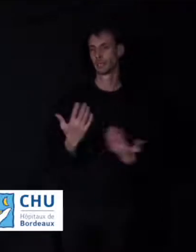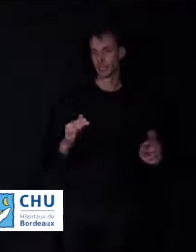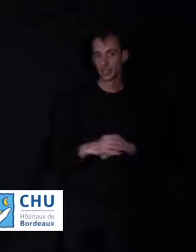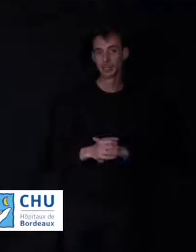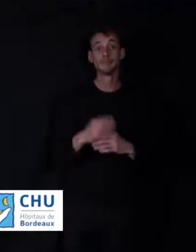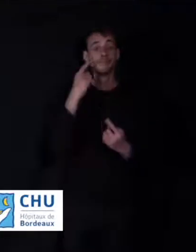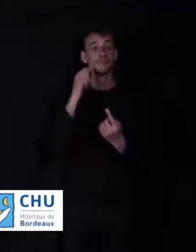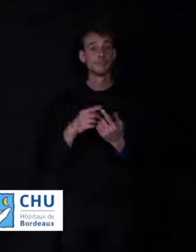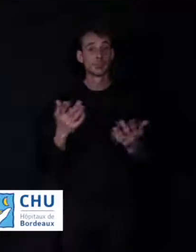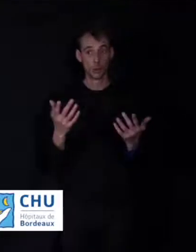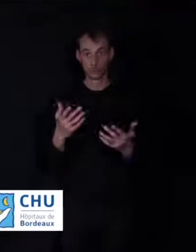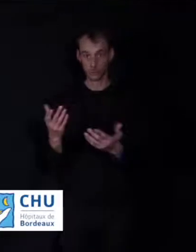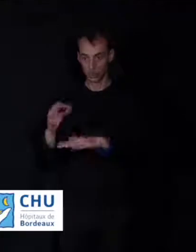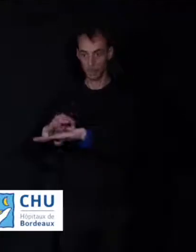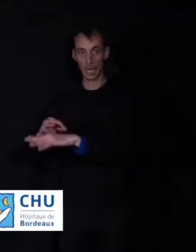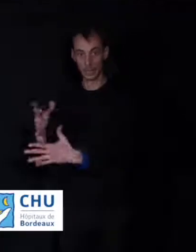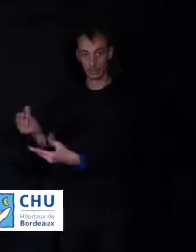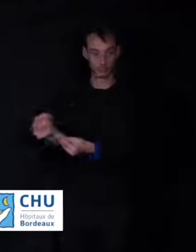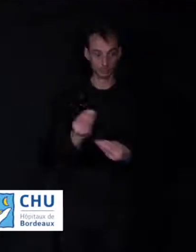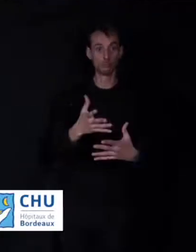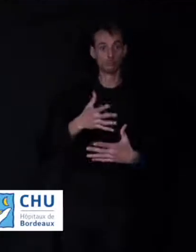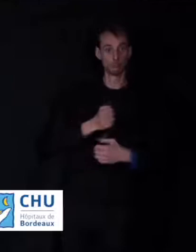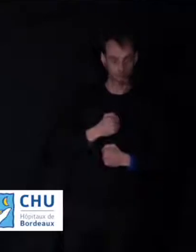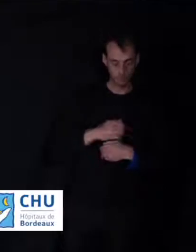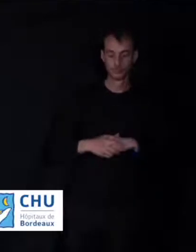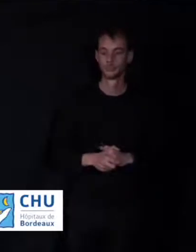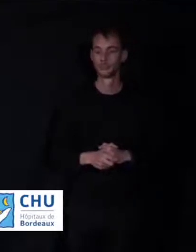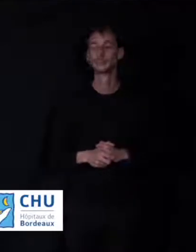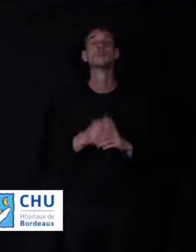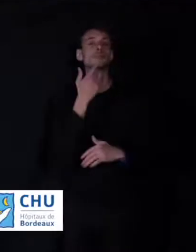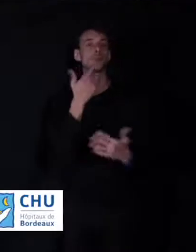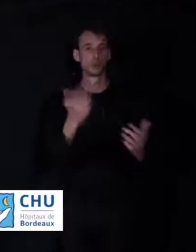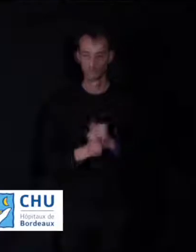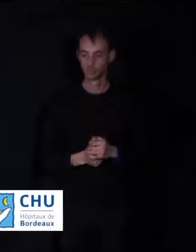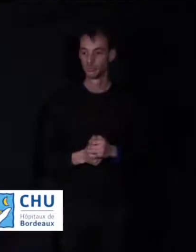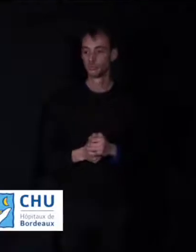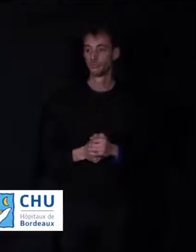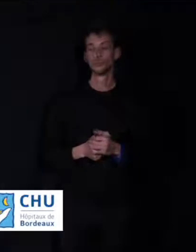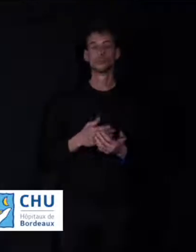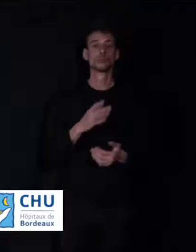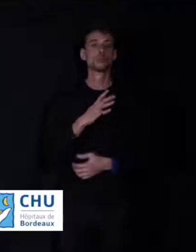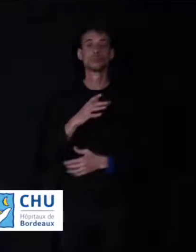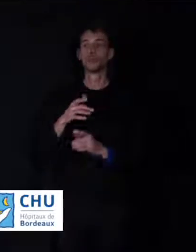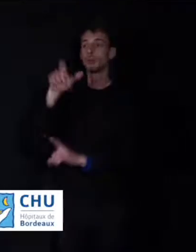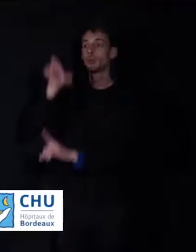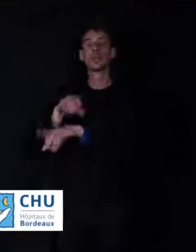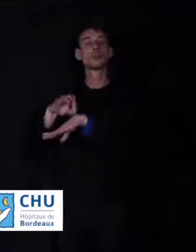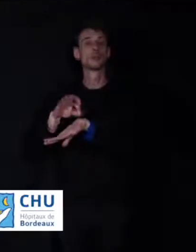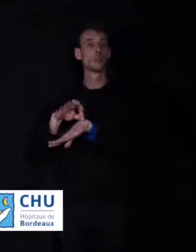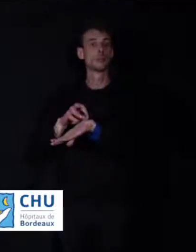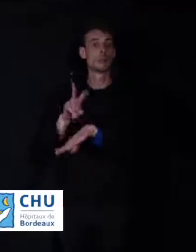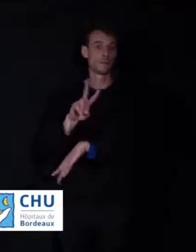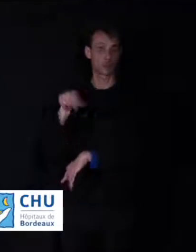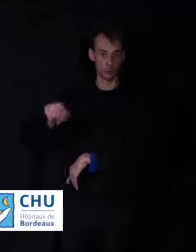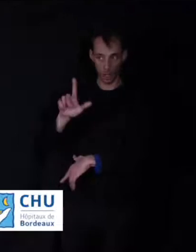l'inoculation variolique. En quoi ça consistait brièvement? On prélevait du pus, et on verra à quoi correspond une lésion de variole, d'un malade, que l'on